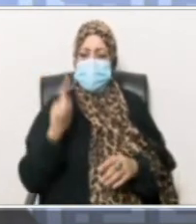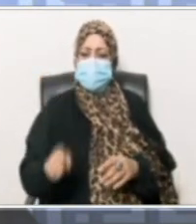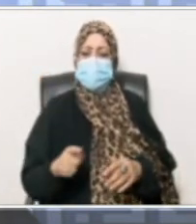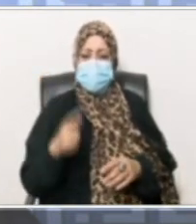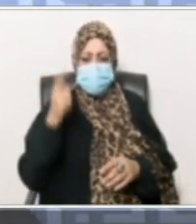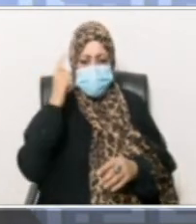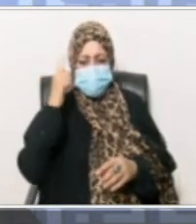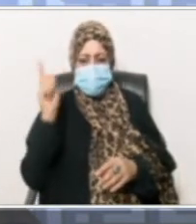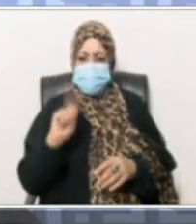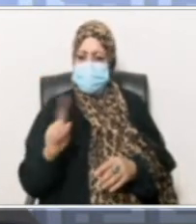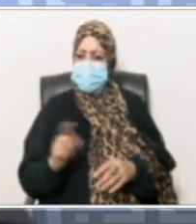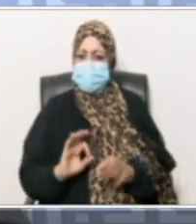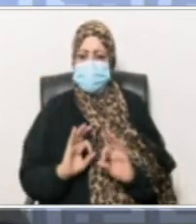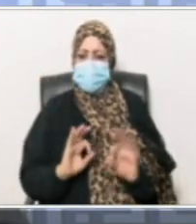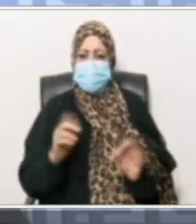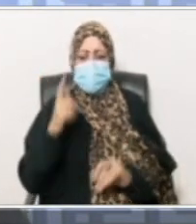المقابر.